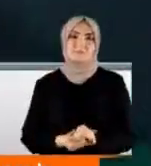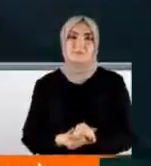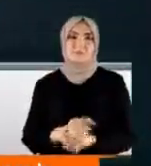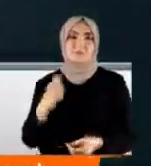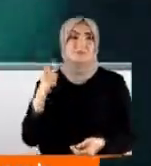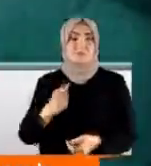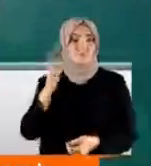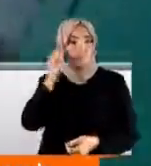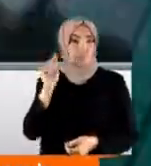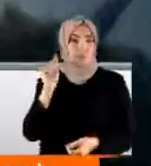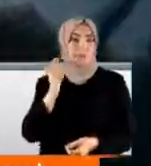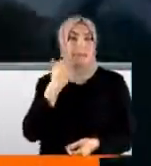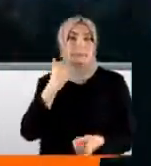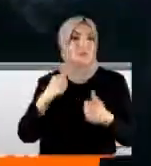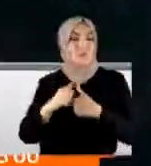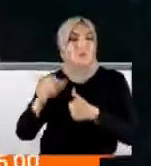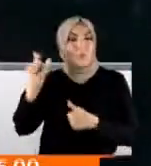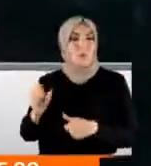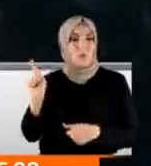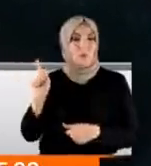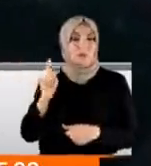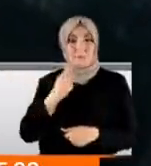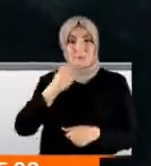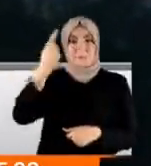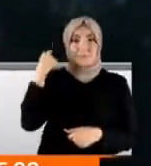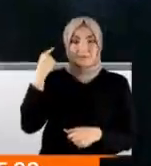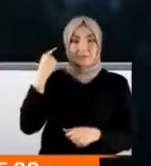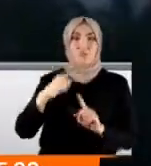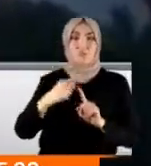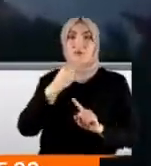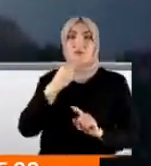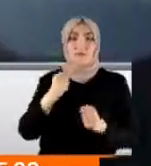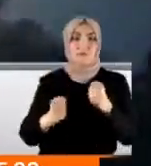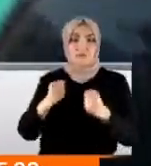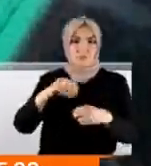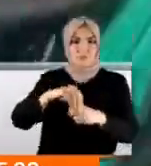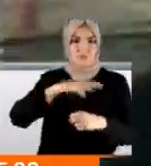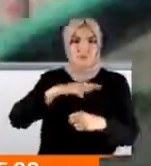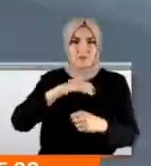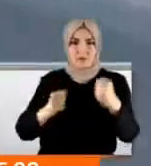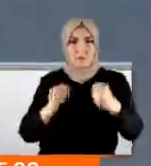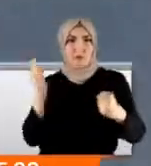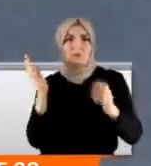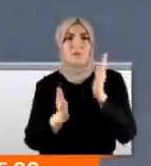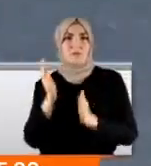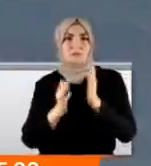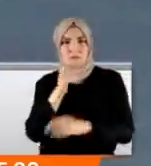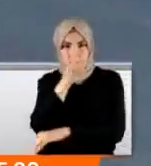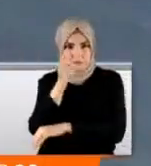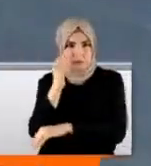eski kocanın geçen yılda Tülay Aksu'nun içinde bulunduğu otomobile saldırdığı anın görüntüleri ortaya çıktı.